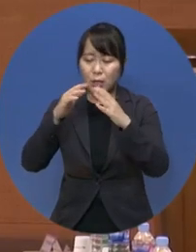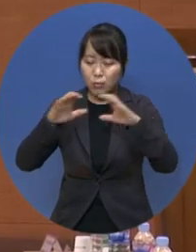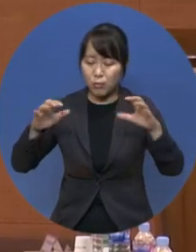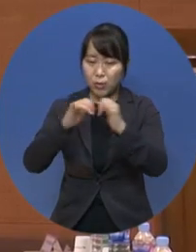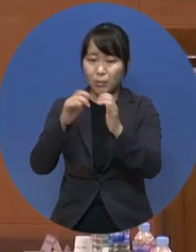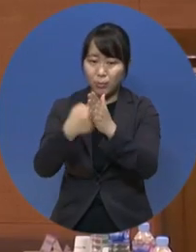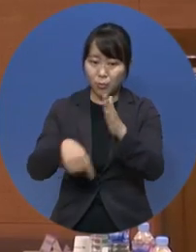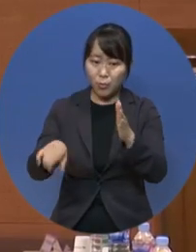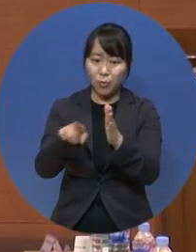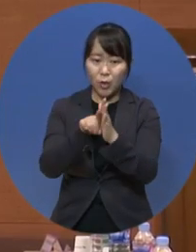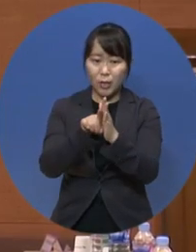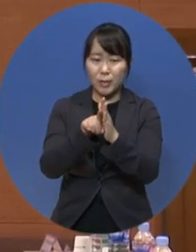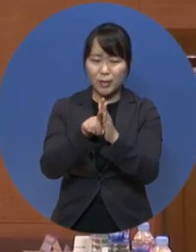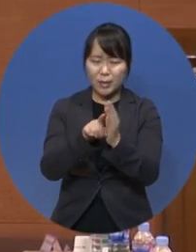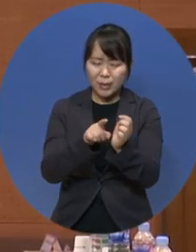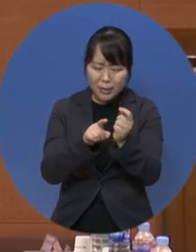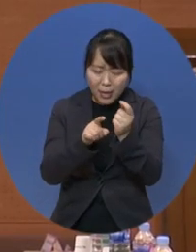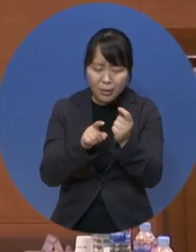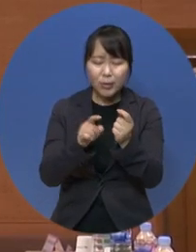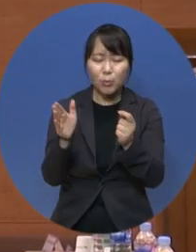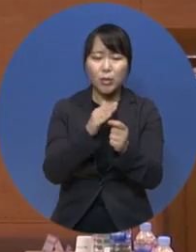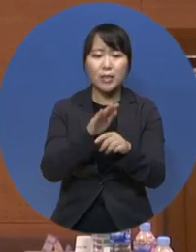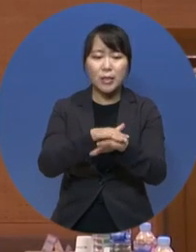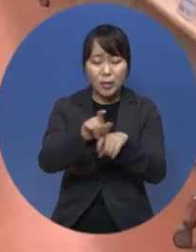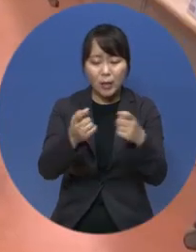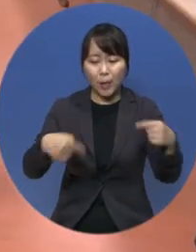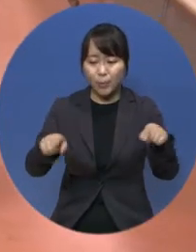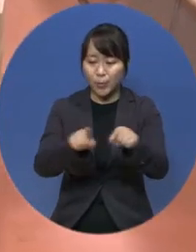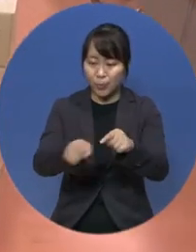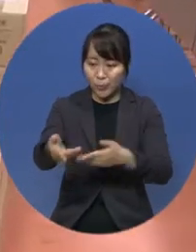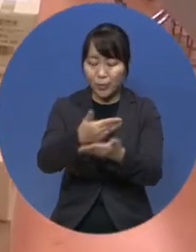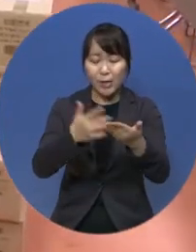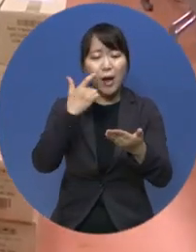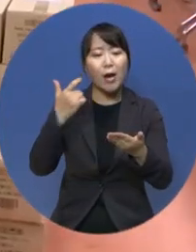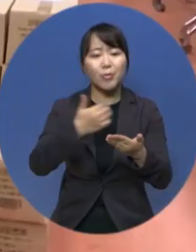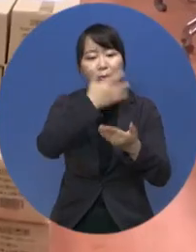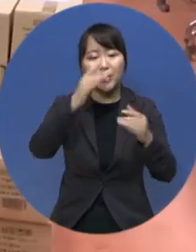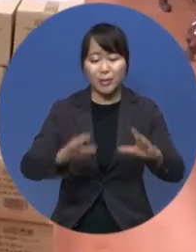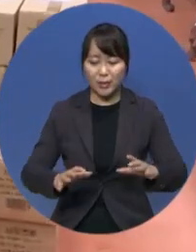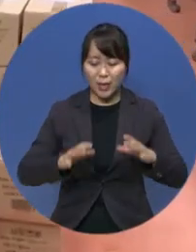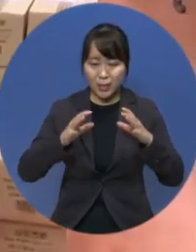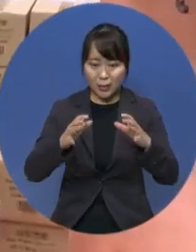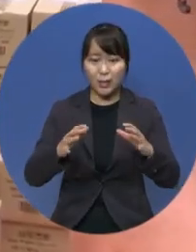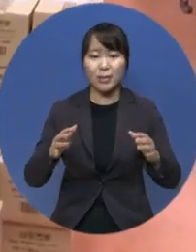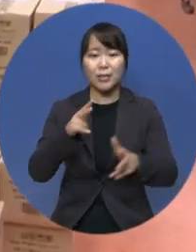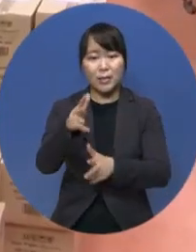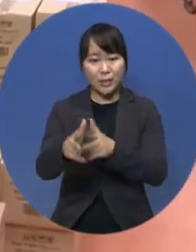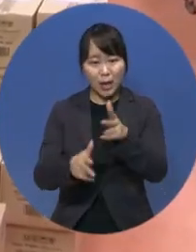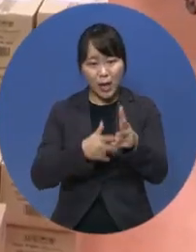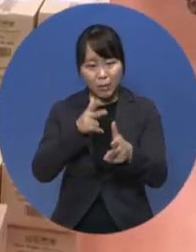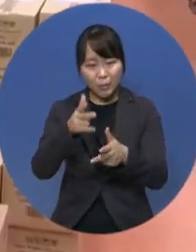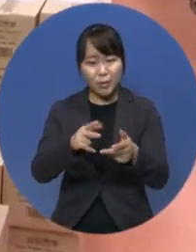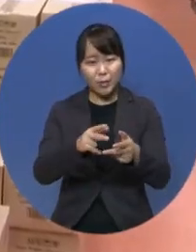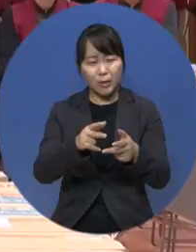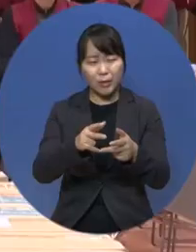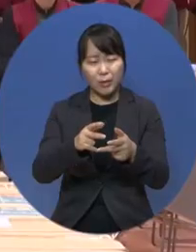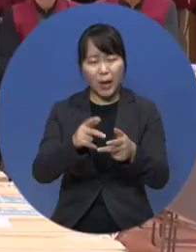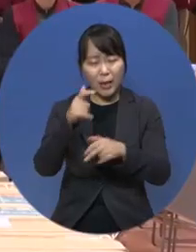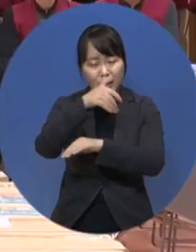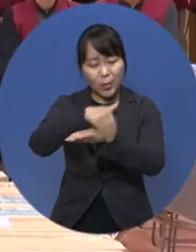위해 적은것 부터 실천의 함께 남 여는 아름다운 세상 사업을 적극 펴 나갈